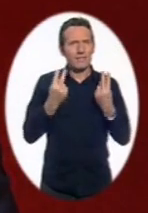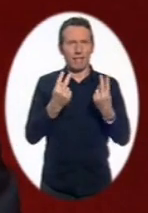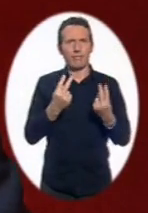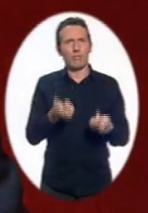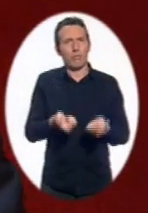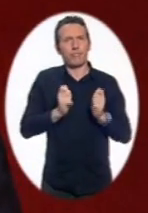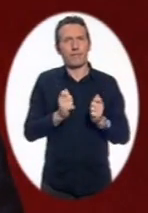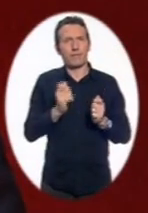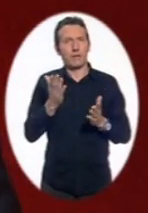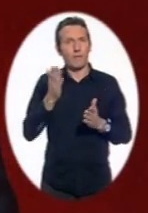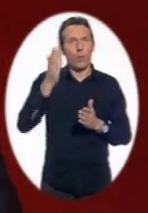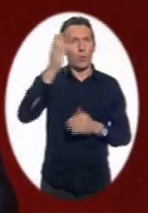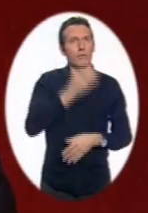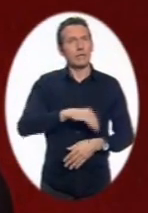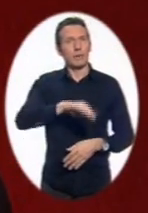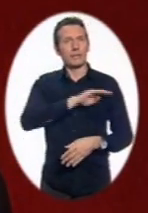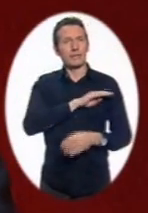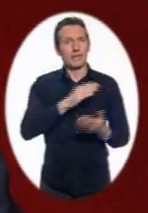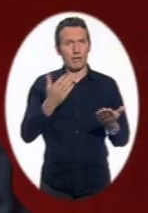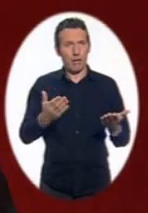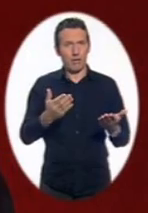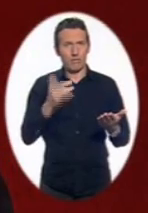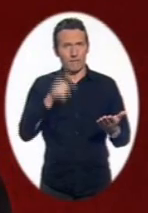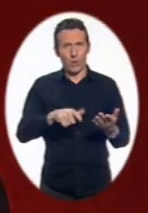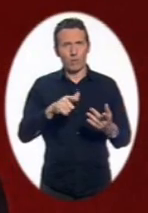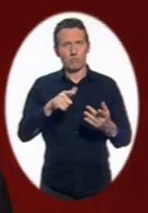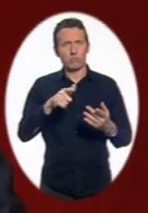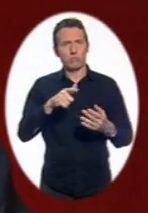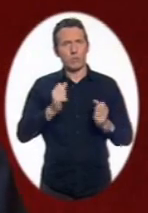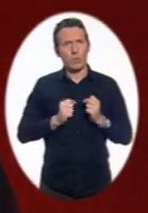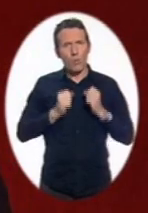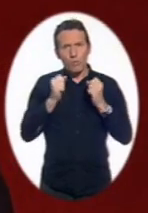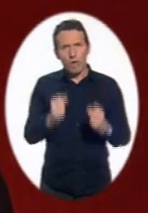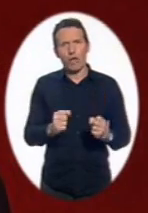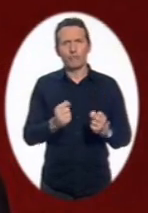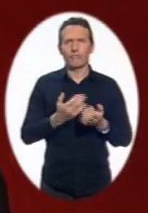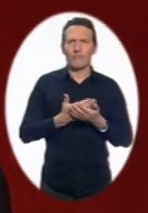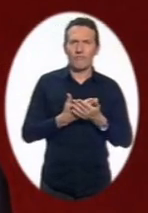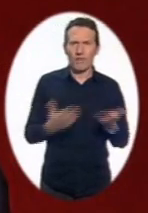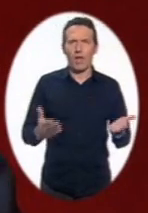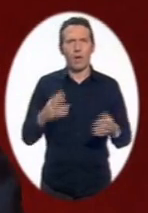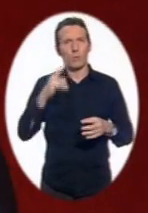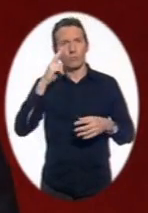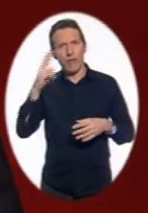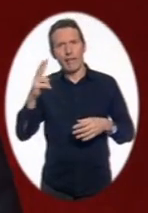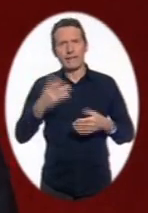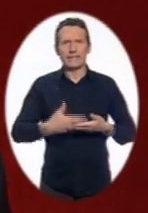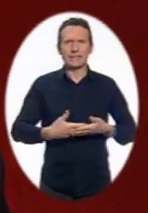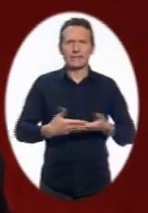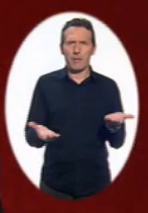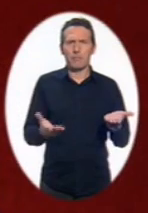responsabilité qu'ils attendent qu'on leur confie donc ça demande beaucoup de courage beaucoup de franchise et beaucoup d'honnêteté et de